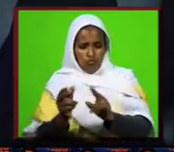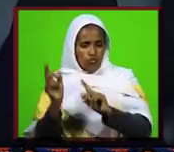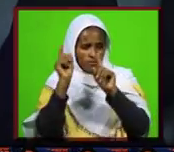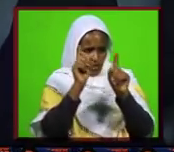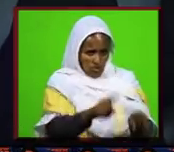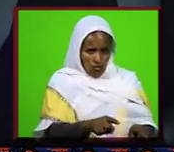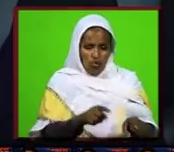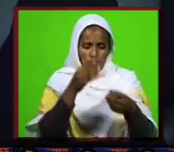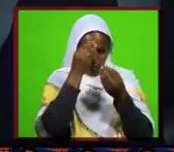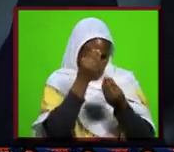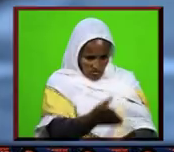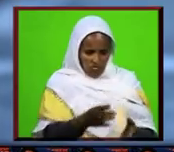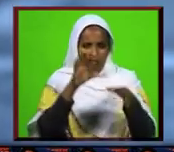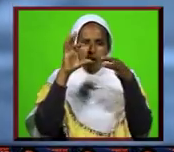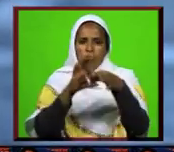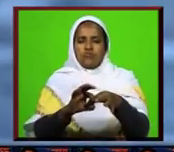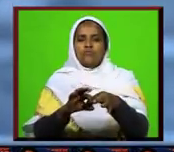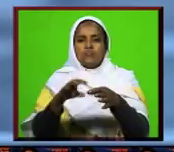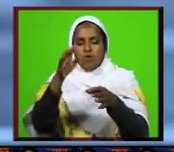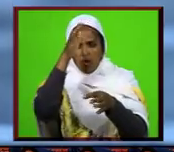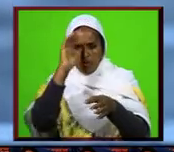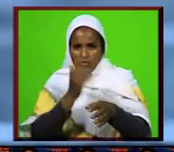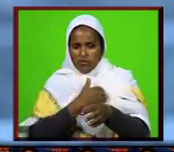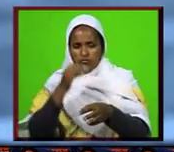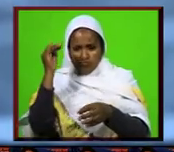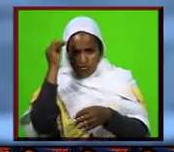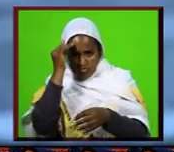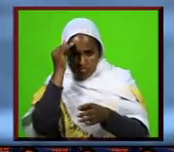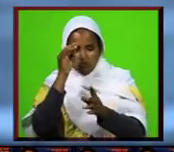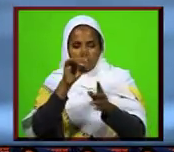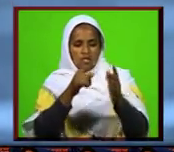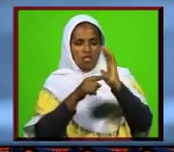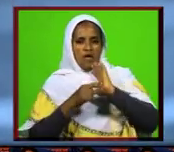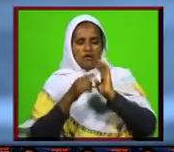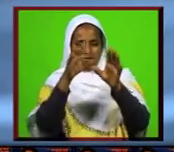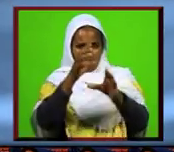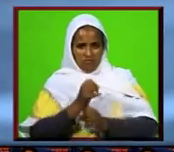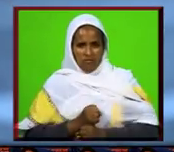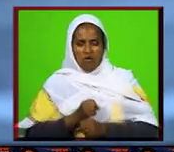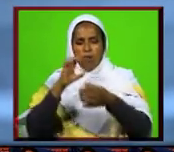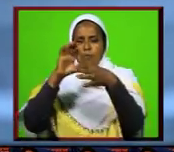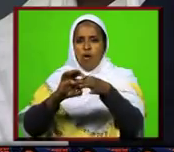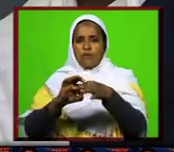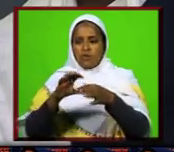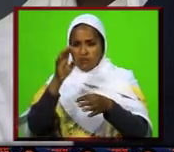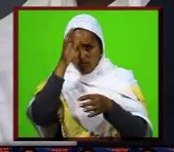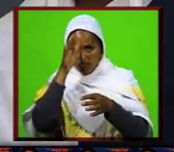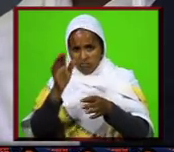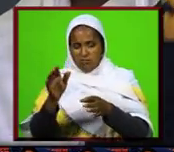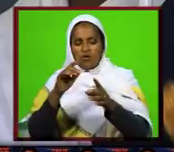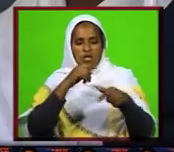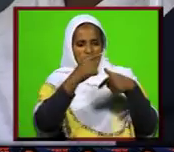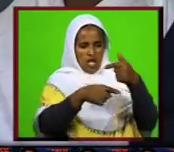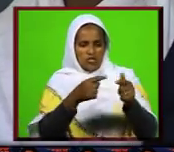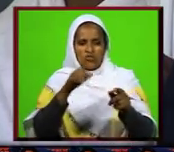አሳስበው ማህበሩም የብፁዕነታቸውን ጥያቄ ተቀብሎ ማህበራቱን ሄጄ